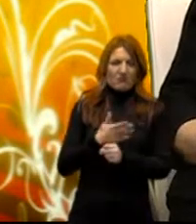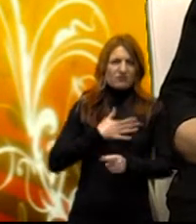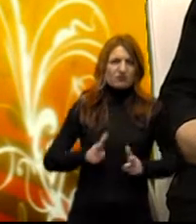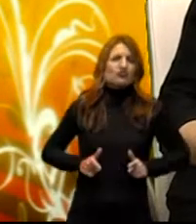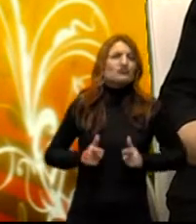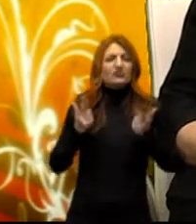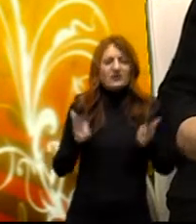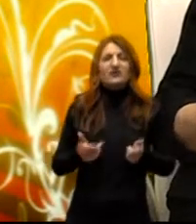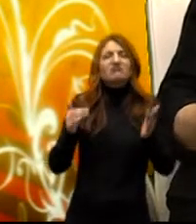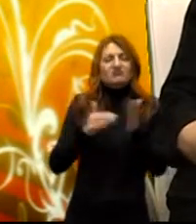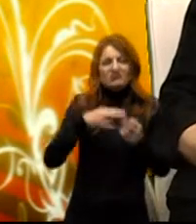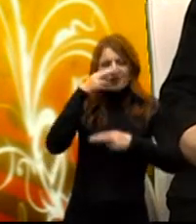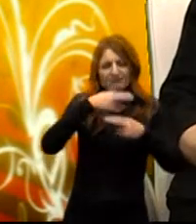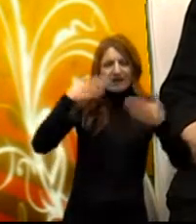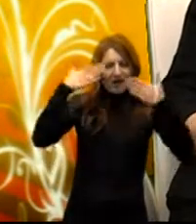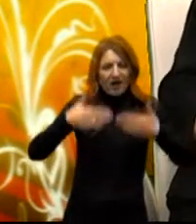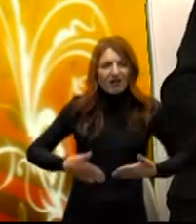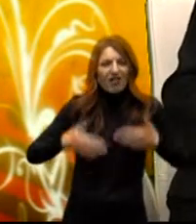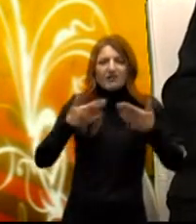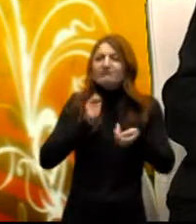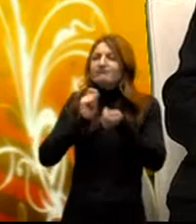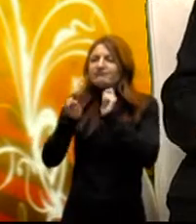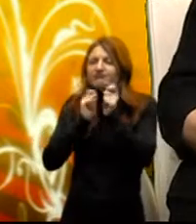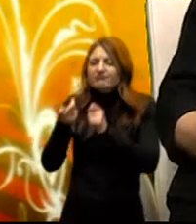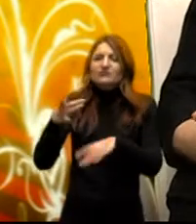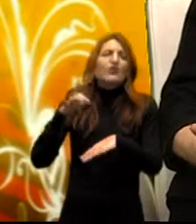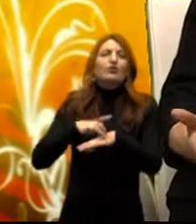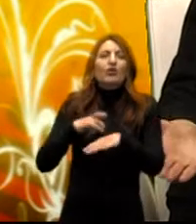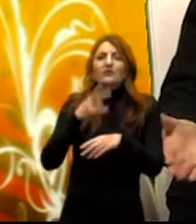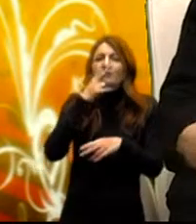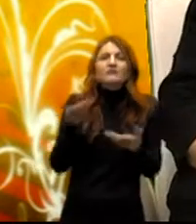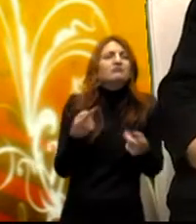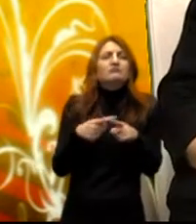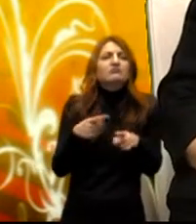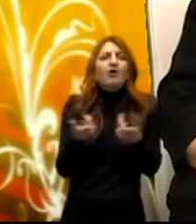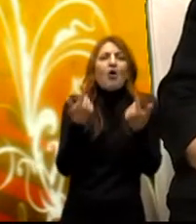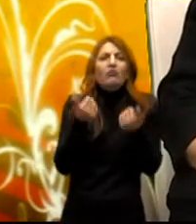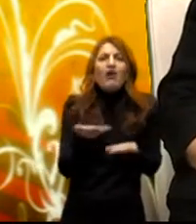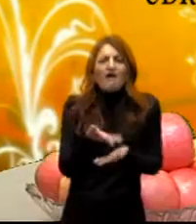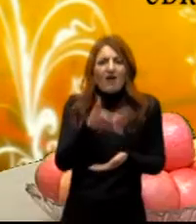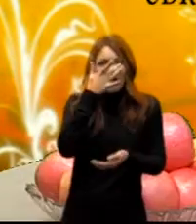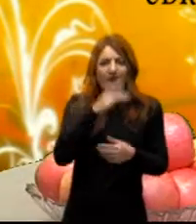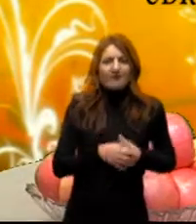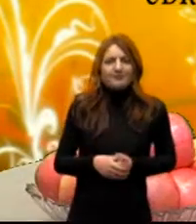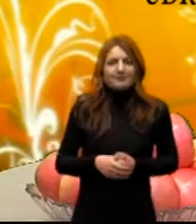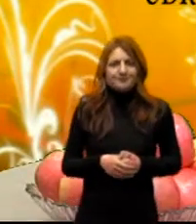zahtijeva jedan pregled, konzultaciju i da se ustanovi o kakvoj se glavobolji radi. I da se u